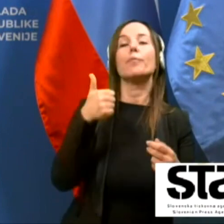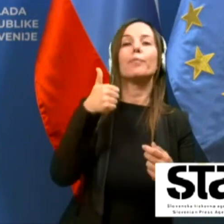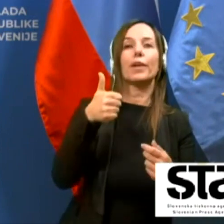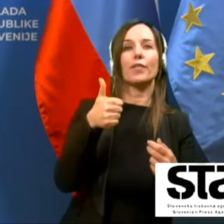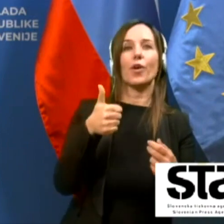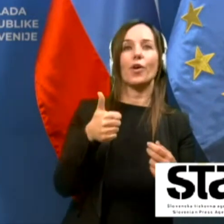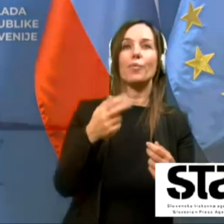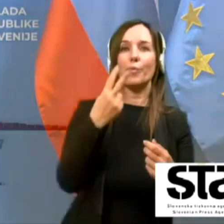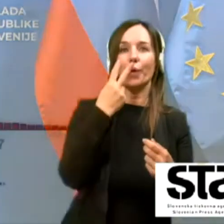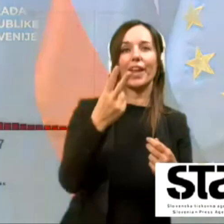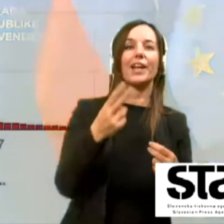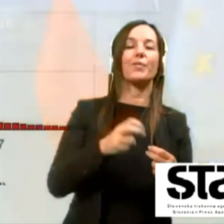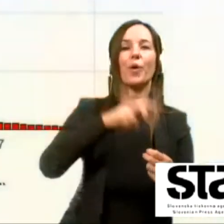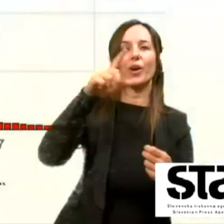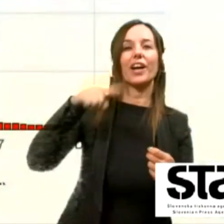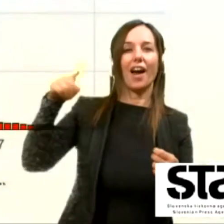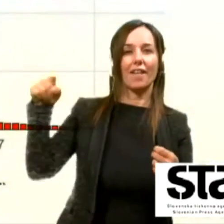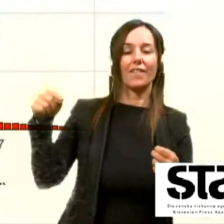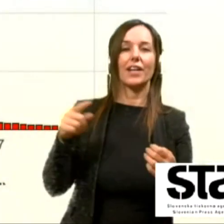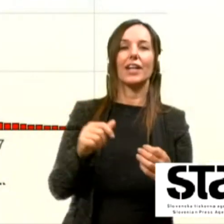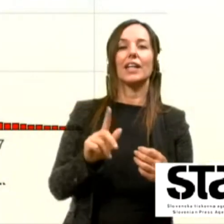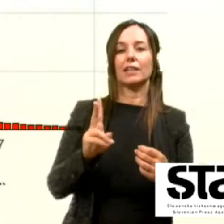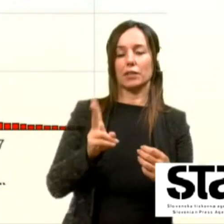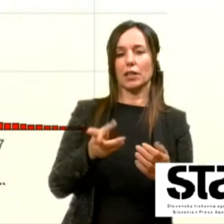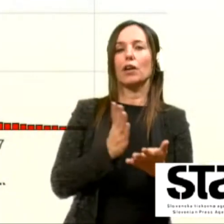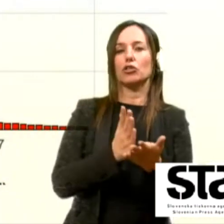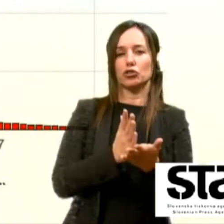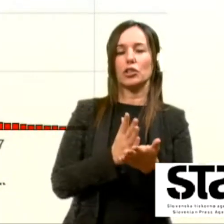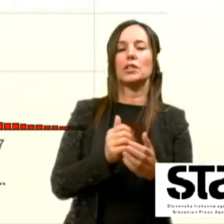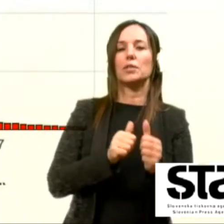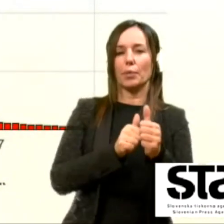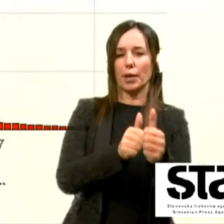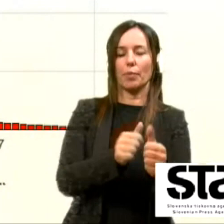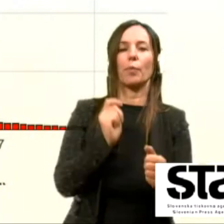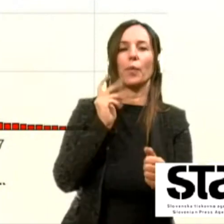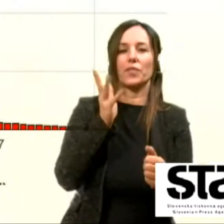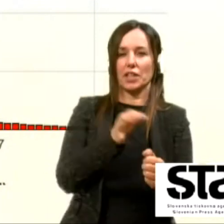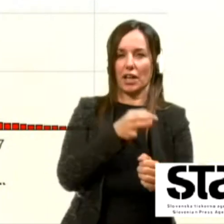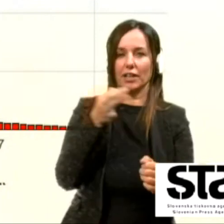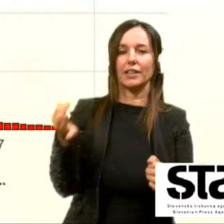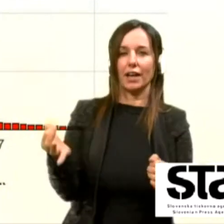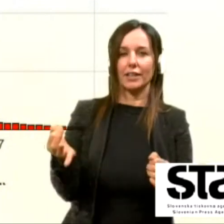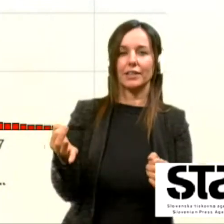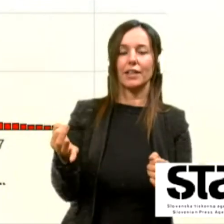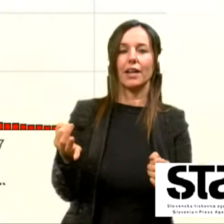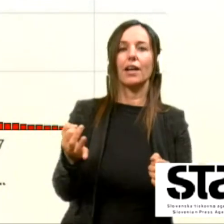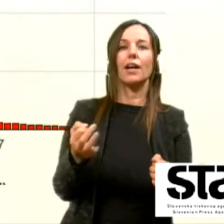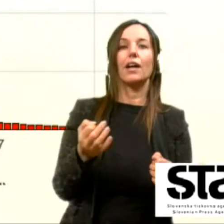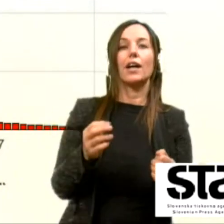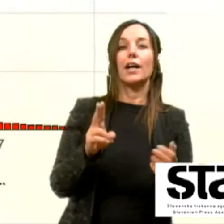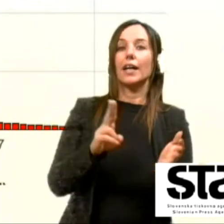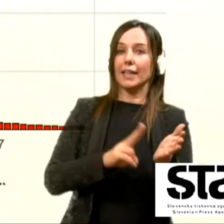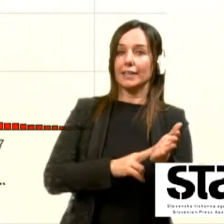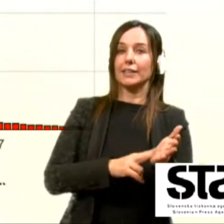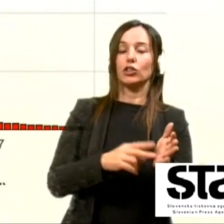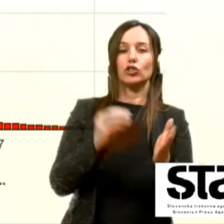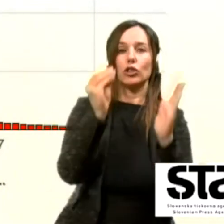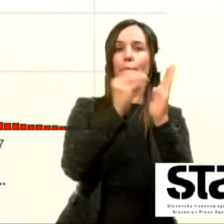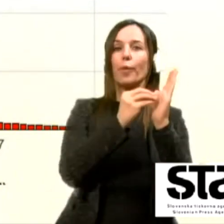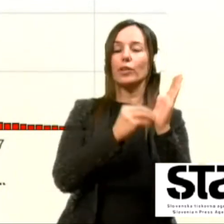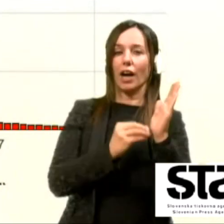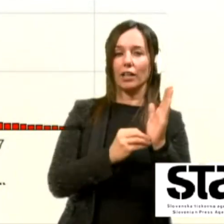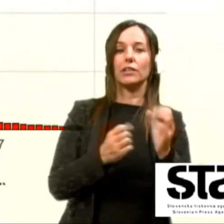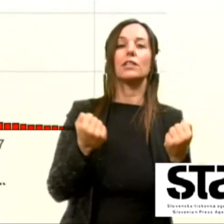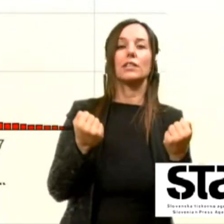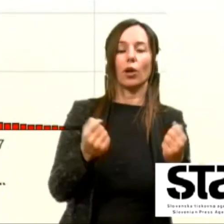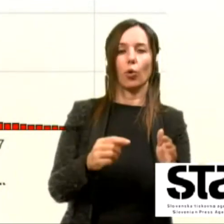Najprej tale graf, ki ga spremljamo že dneve in dneve, vidite, da realni podatki